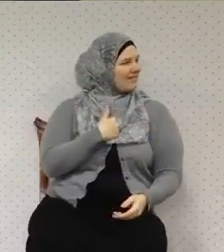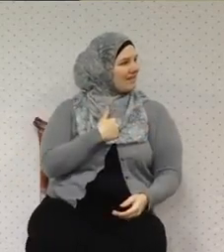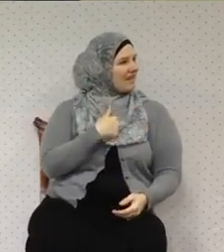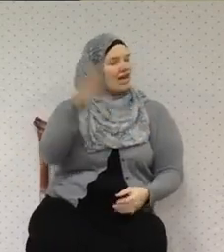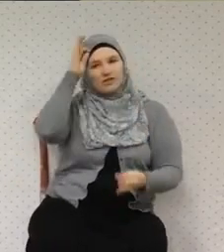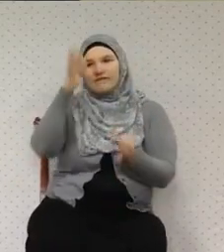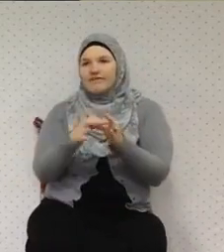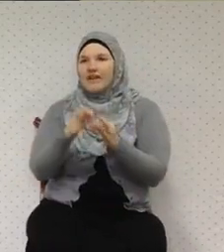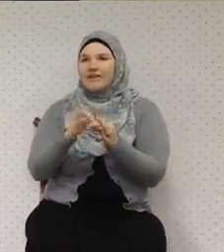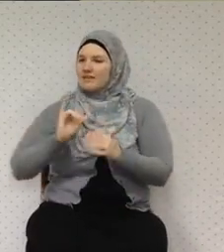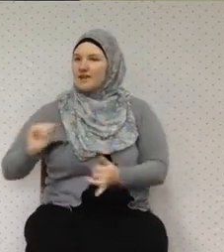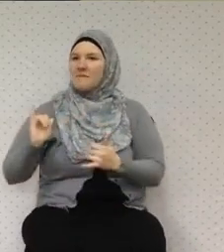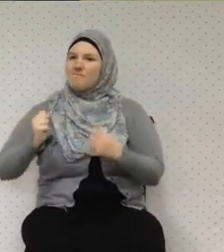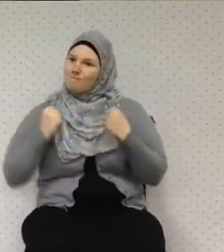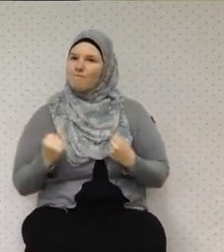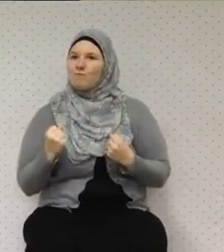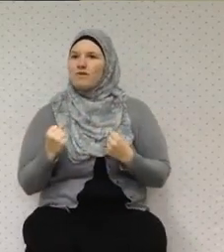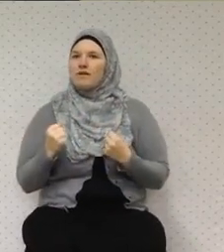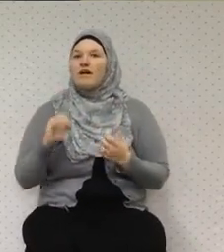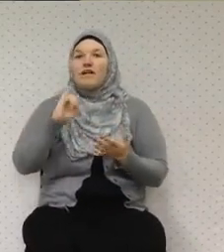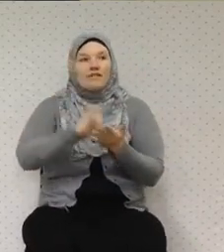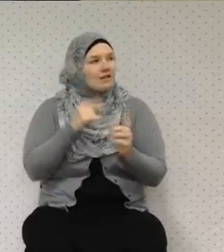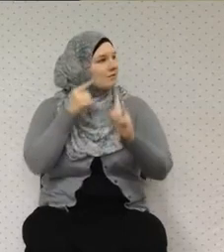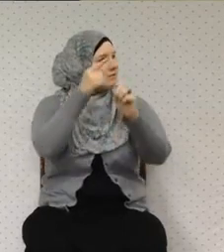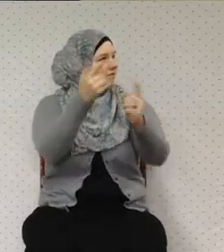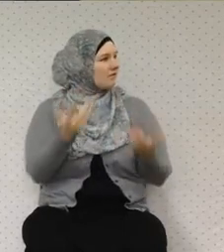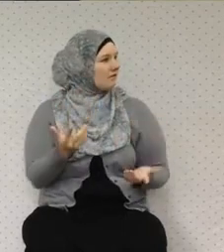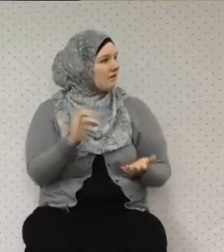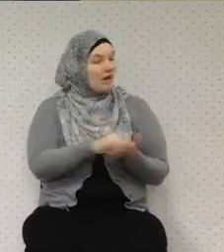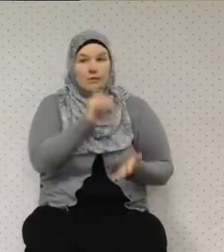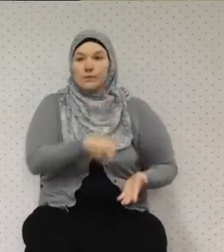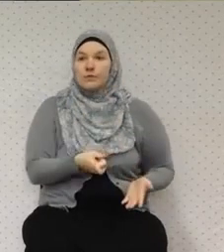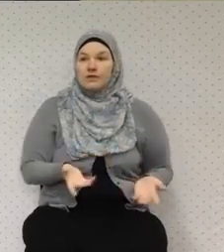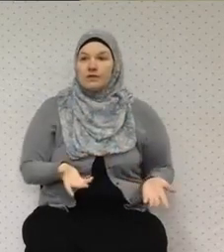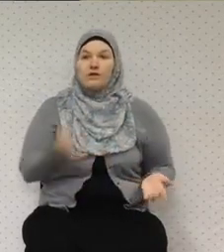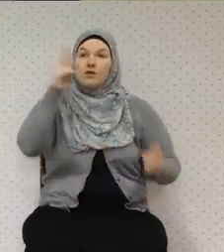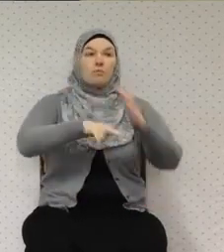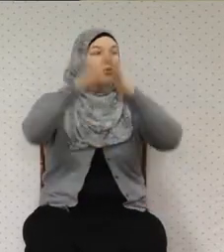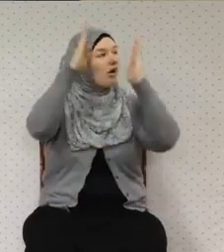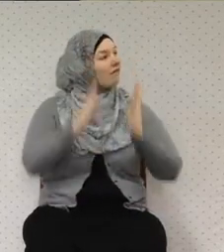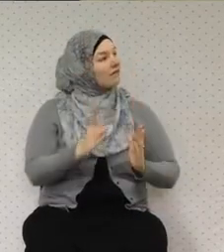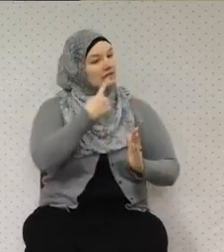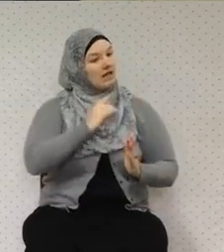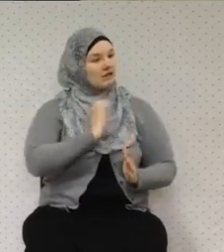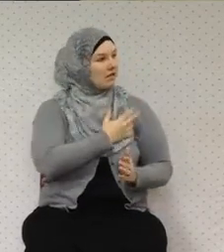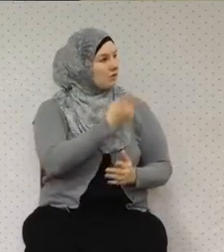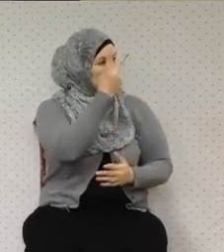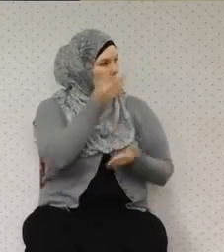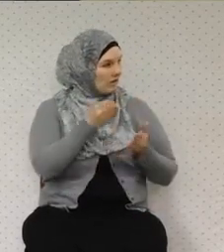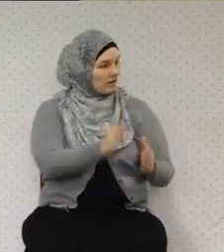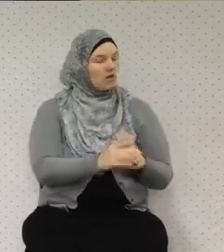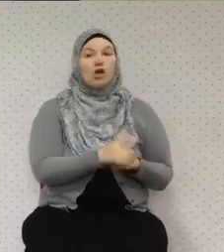and your faith will be like his. The opposite definitely is true. So the Prophet ﷺ gives it to us both